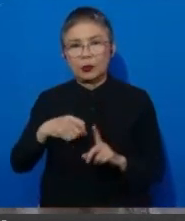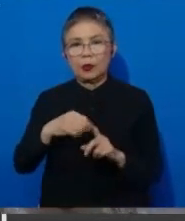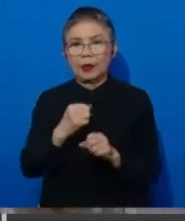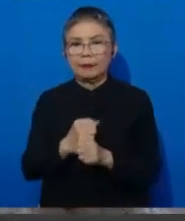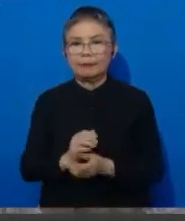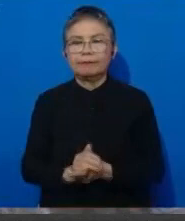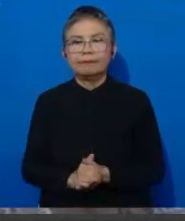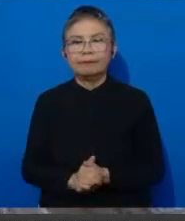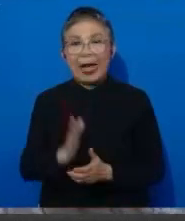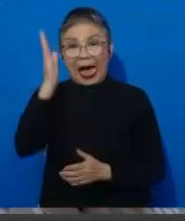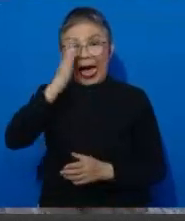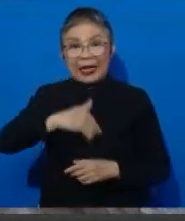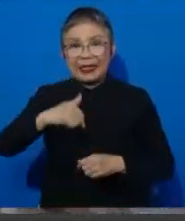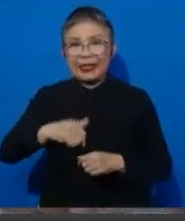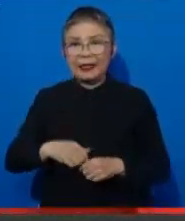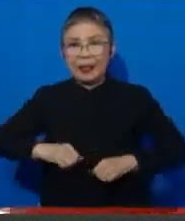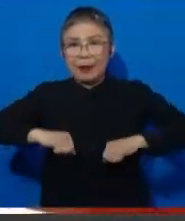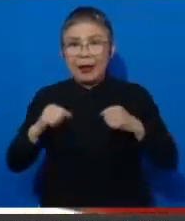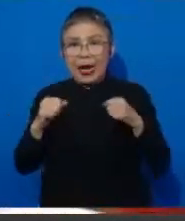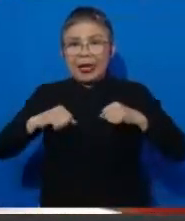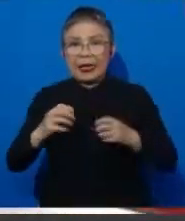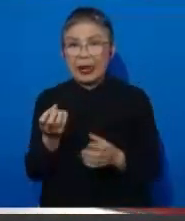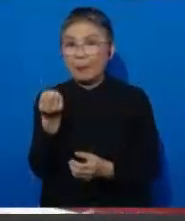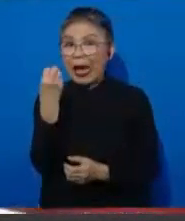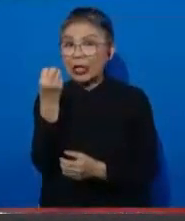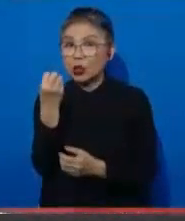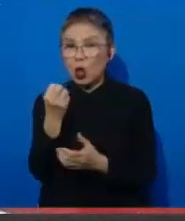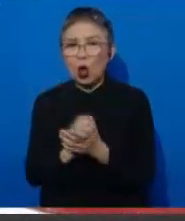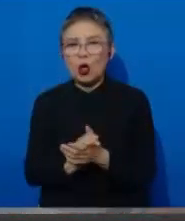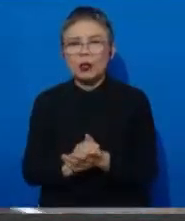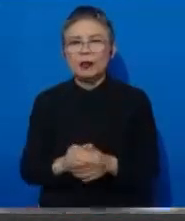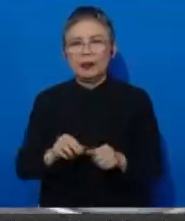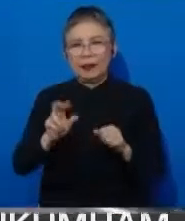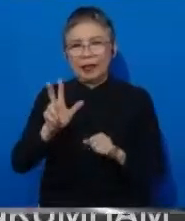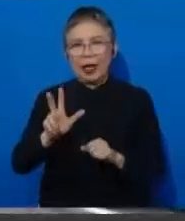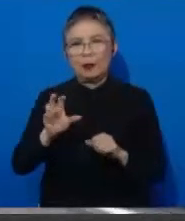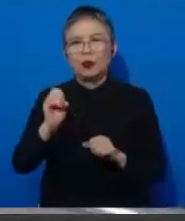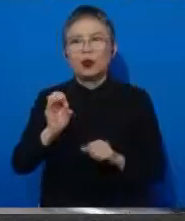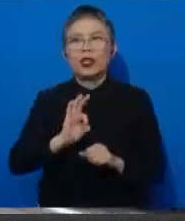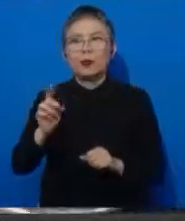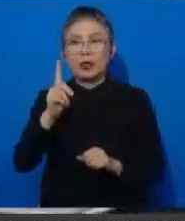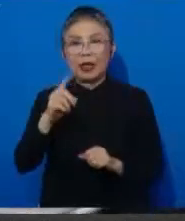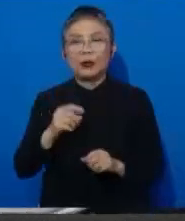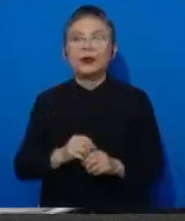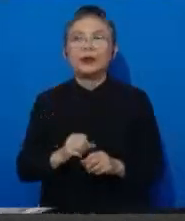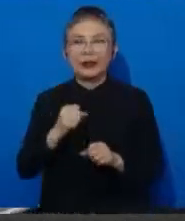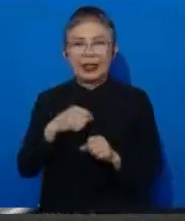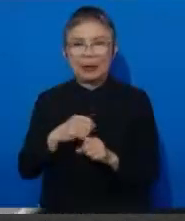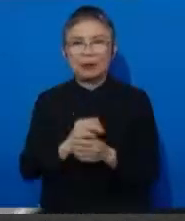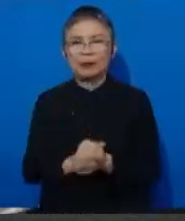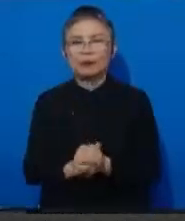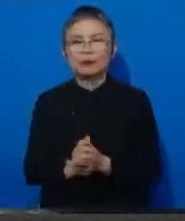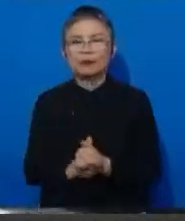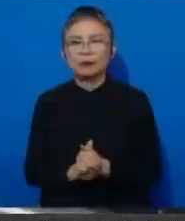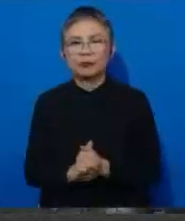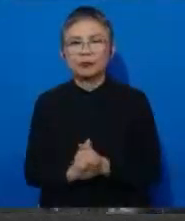pagi. Sayap dan bakso ayam turut naik menembus angka Rp30.000 per kilogram. Asalnya hanya